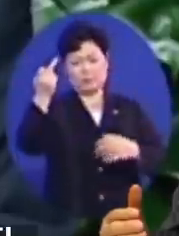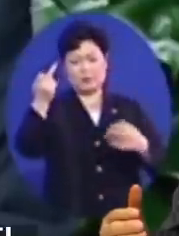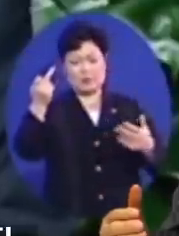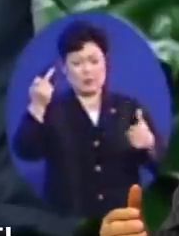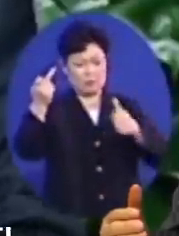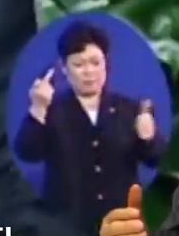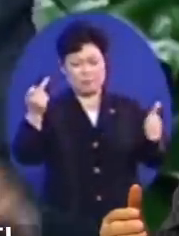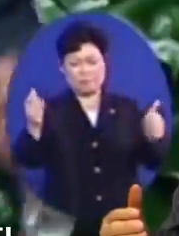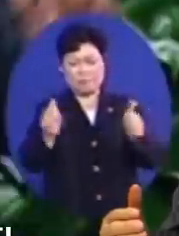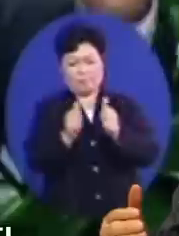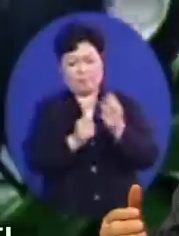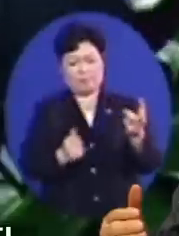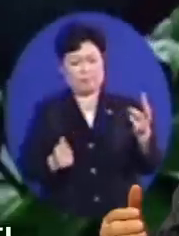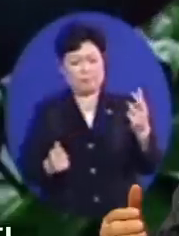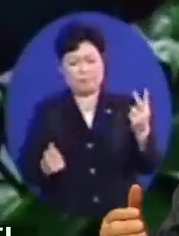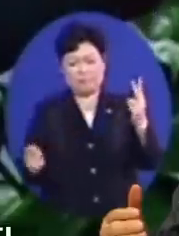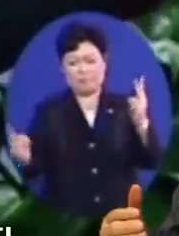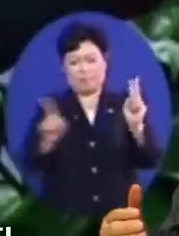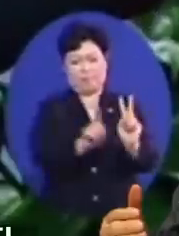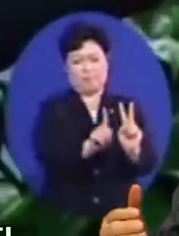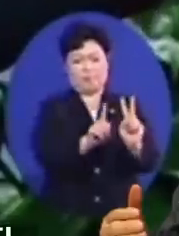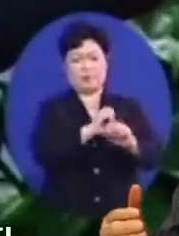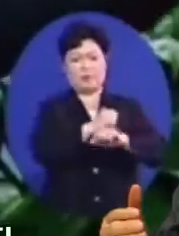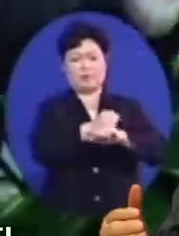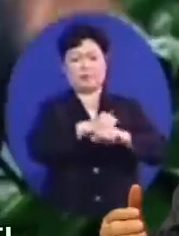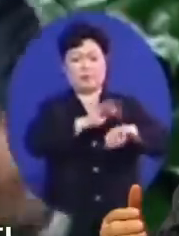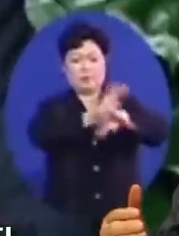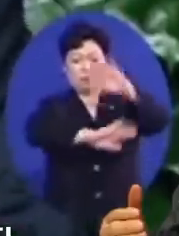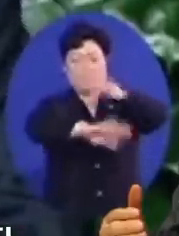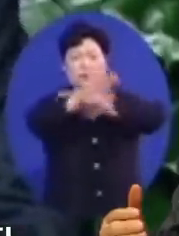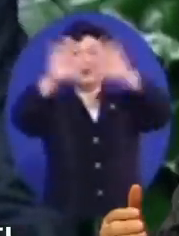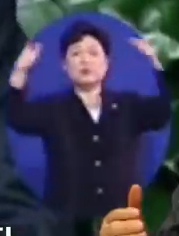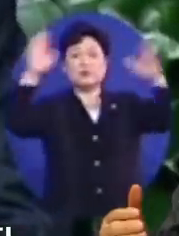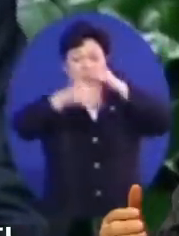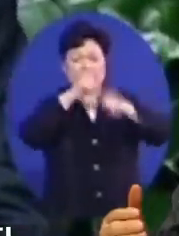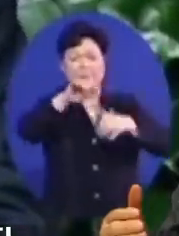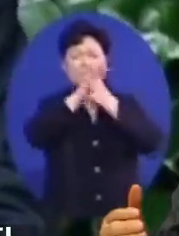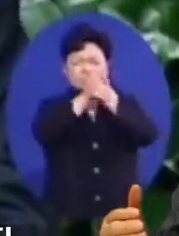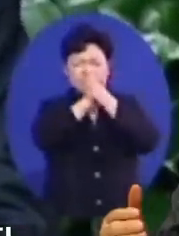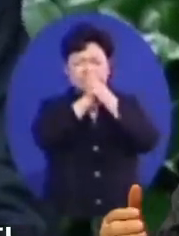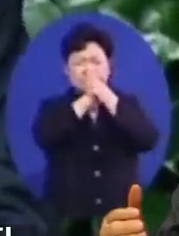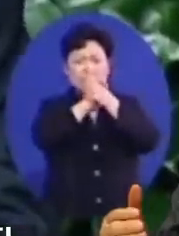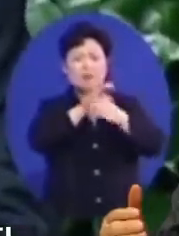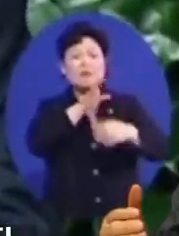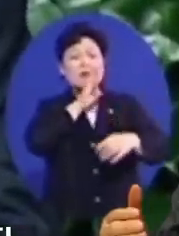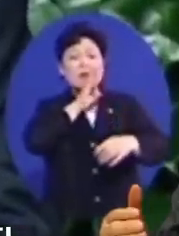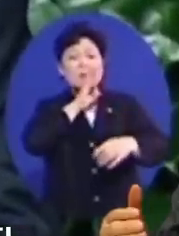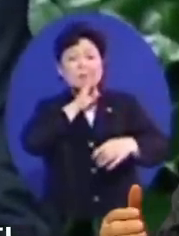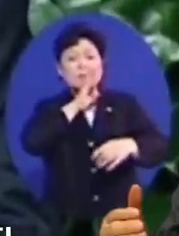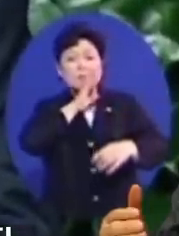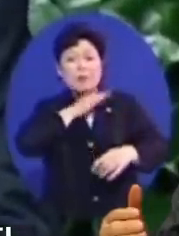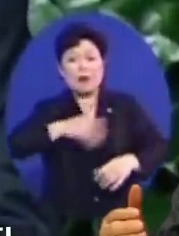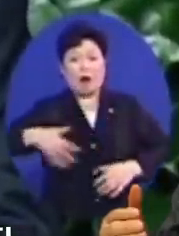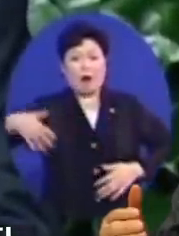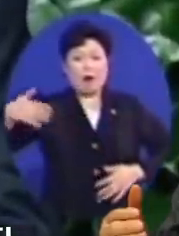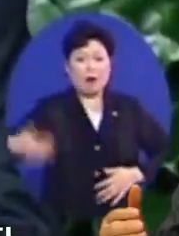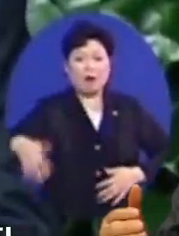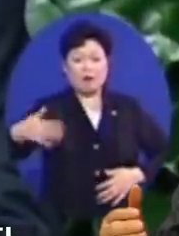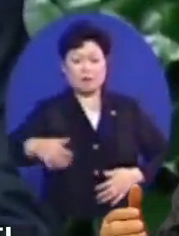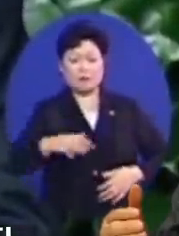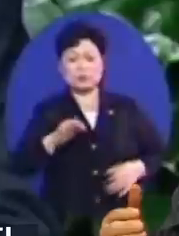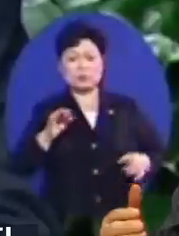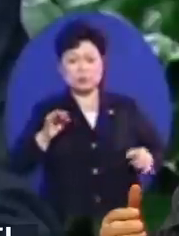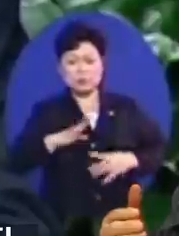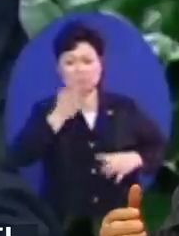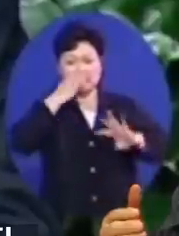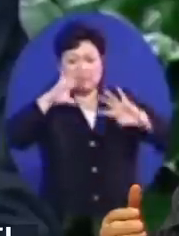내려다보면서 손을 들었습니다. 손을 들어 하나님께 기도하니까 엄청난 능력이 이스라엘